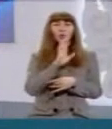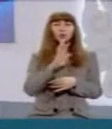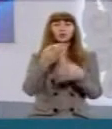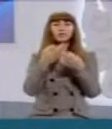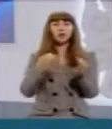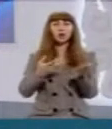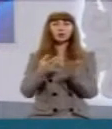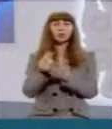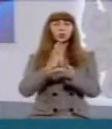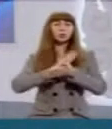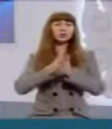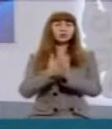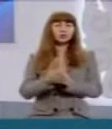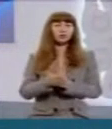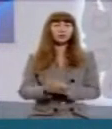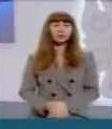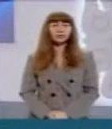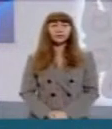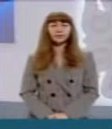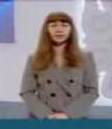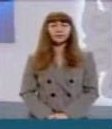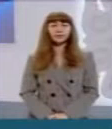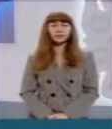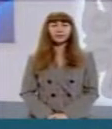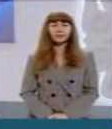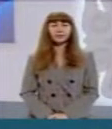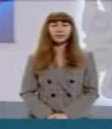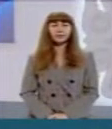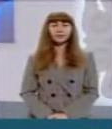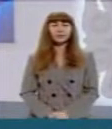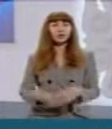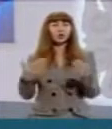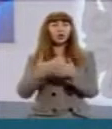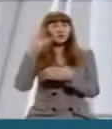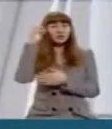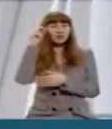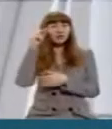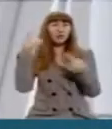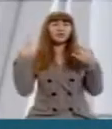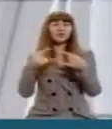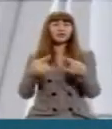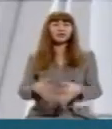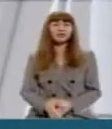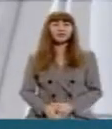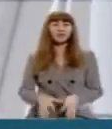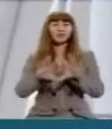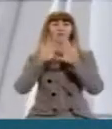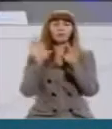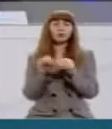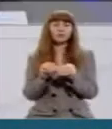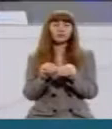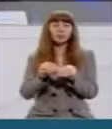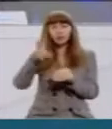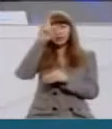төлеуден 2020 жылдың 1 шілдесінен 31 желтоқсанына дейін босатылады. Жалпы елімізде бақытты